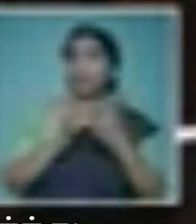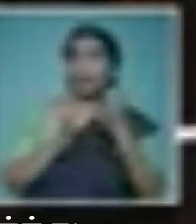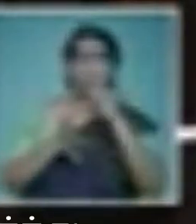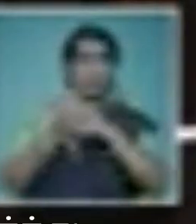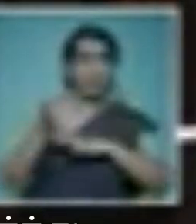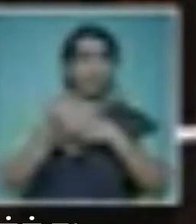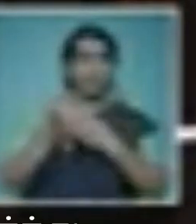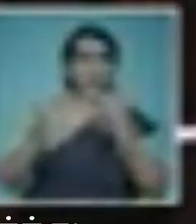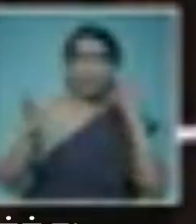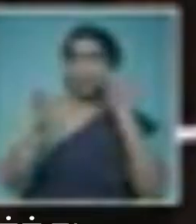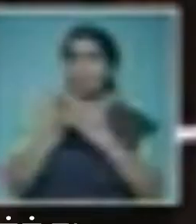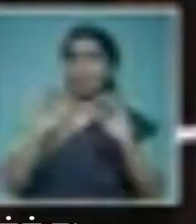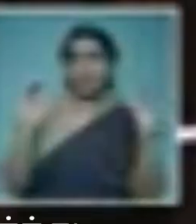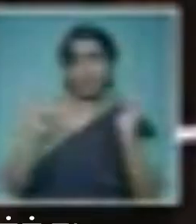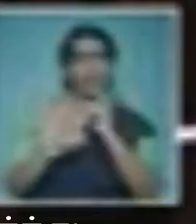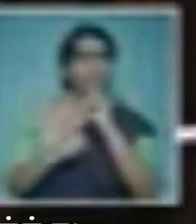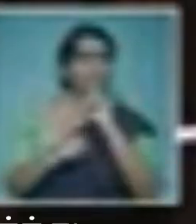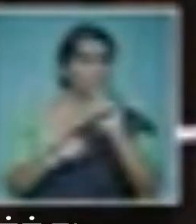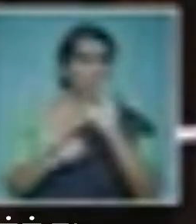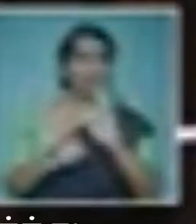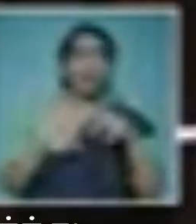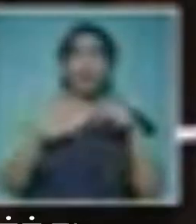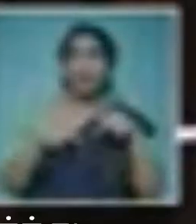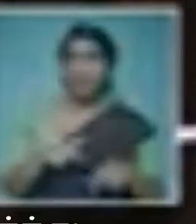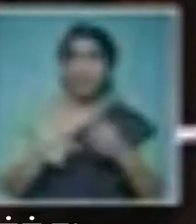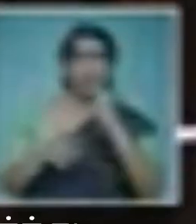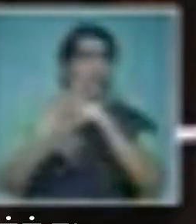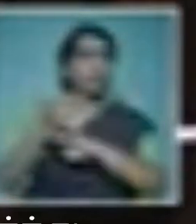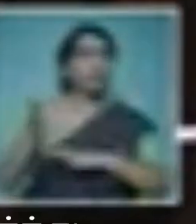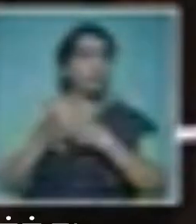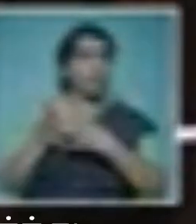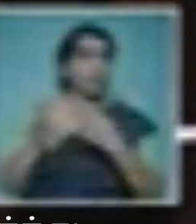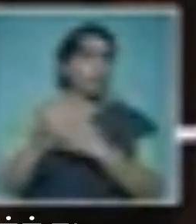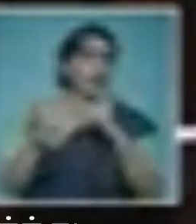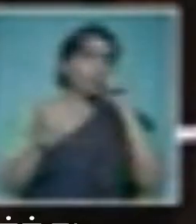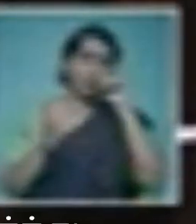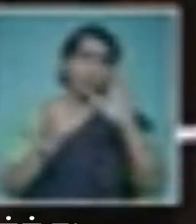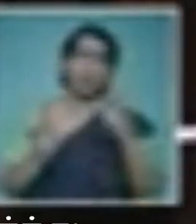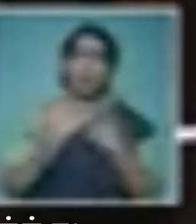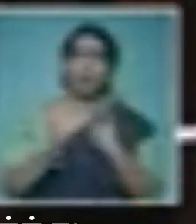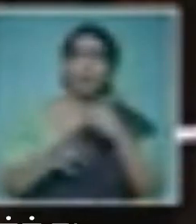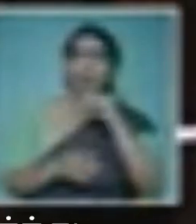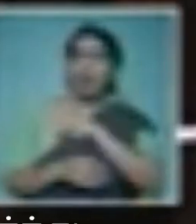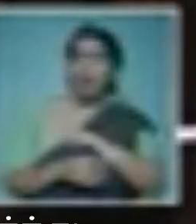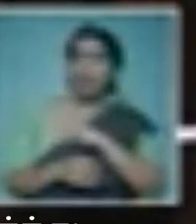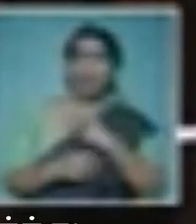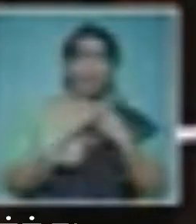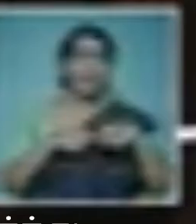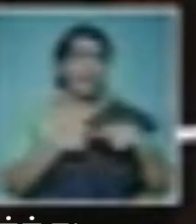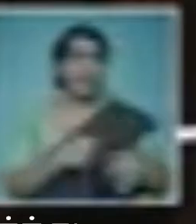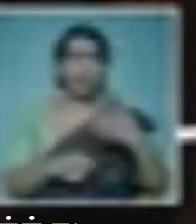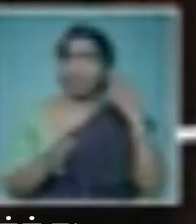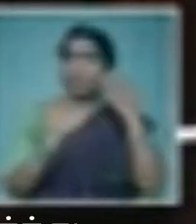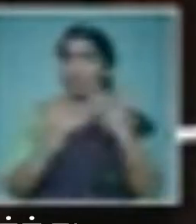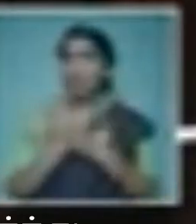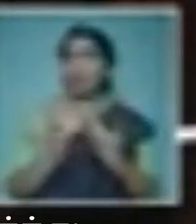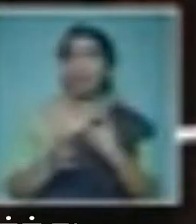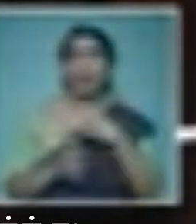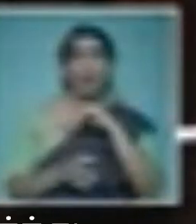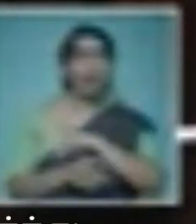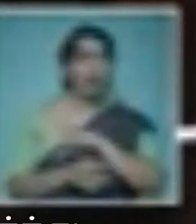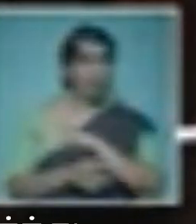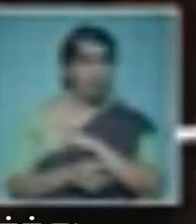ගැනත් යම් කිසි කරුණු කීපයක් මේ අවස්ථාවේදී කියන්න ඕනේ. අද මේ බජට් එක ගත්තම අපි බැලුවොත් එහෙම අපේ ඉන්කම් ඇන් එක්ස්පෙන්ඩිචර් ගත්තොත් එහෙම අපේ